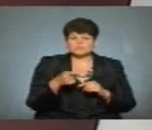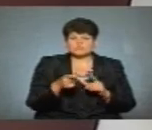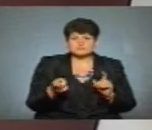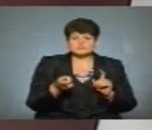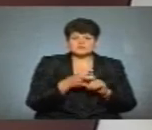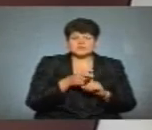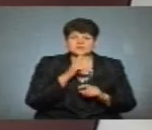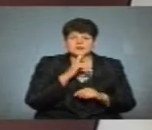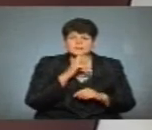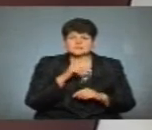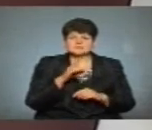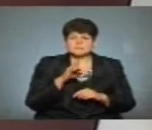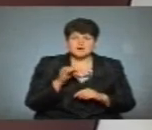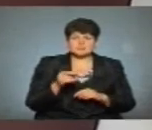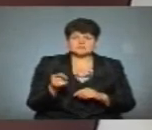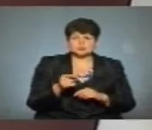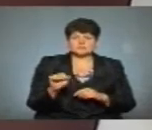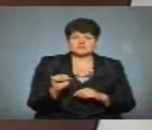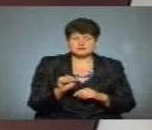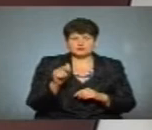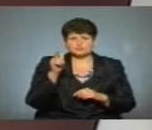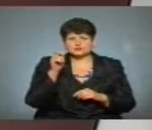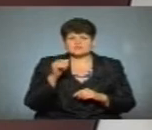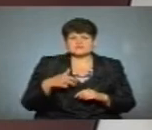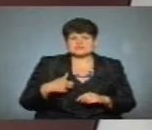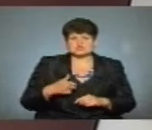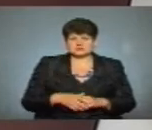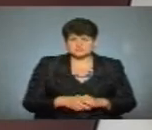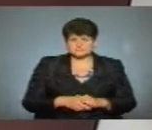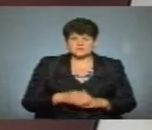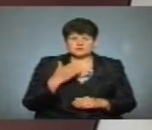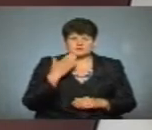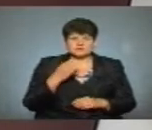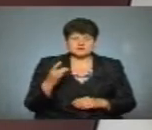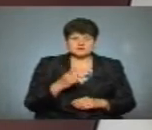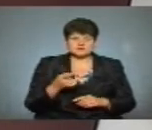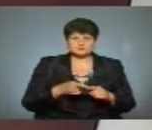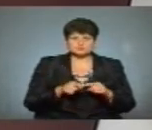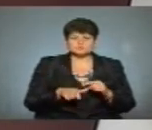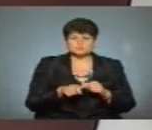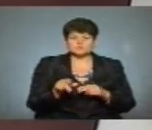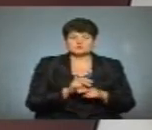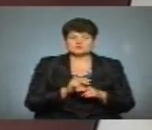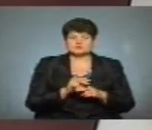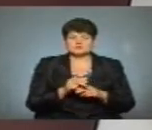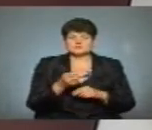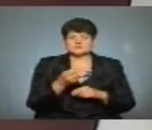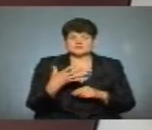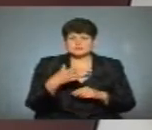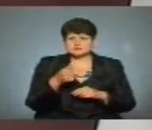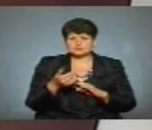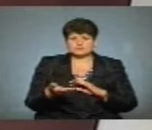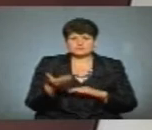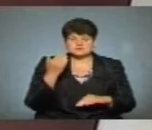сполучає Кременець, Збараж, Тернопіль, Теребовлю, Чортків і Заліщики. Востаннє дорогу М-19 в області ремонтували 15 років